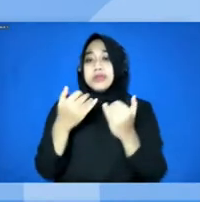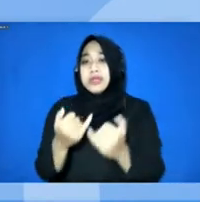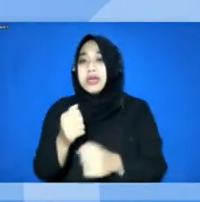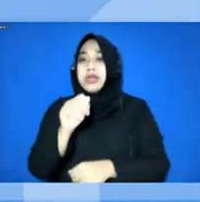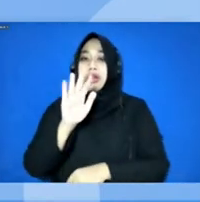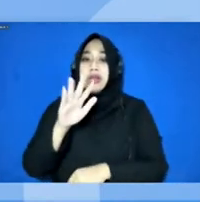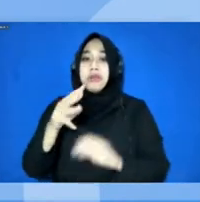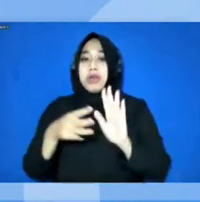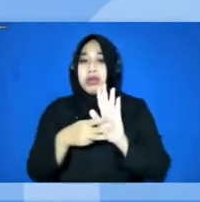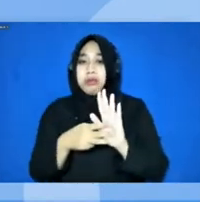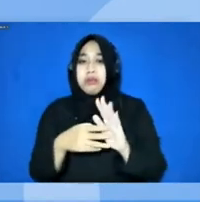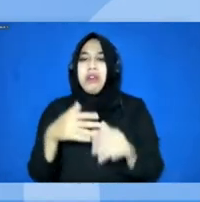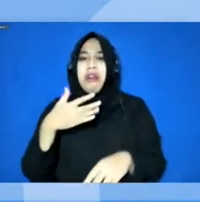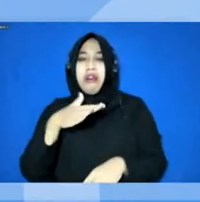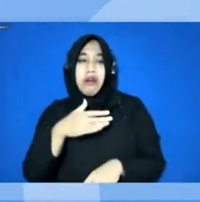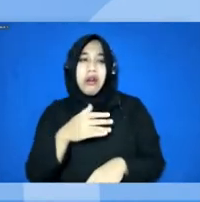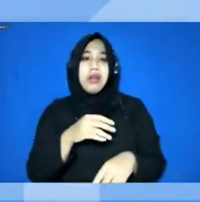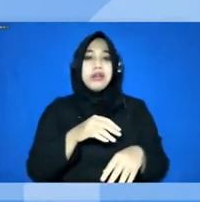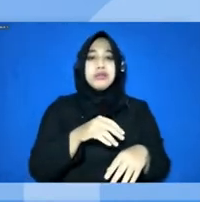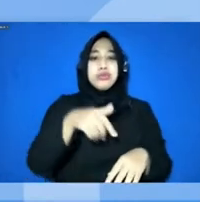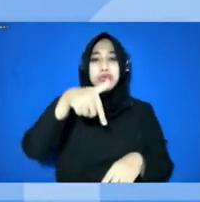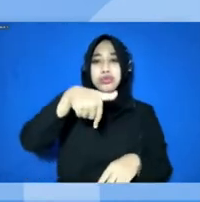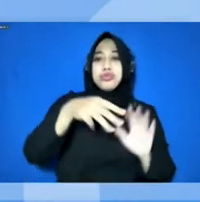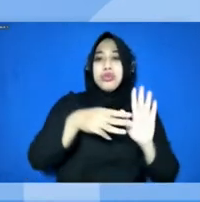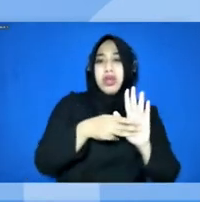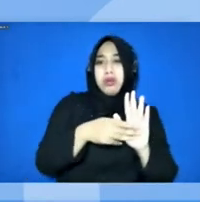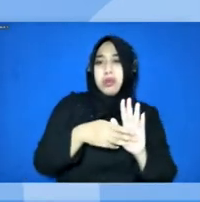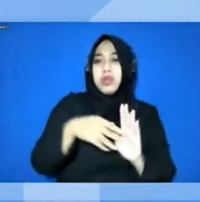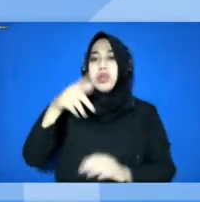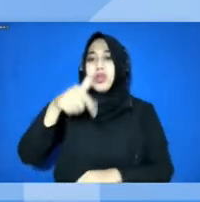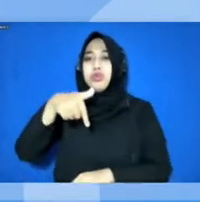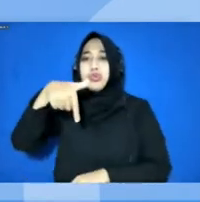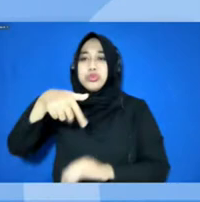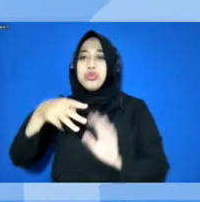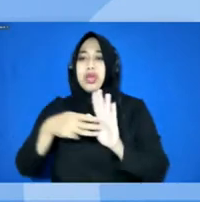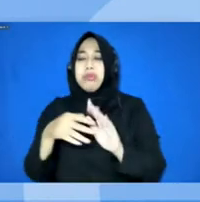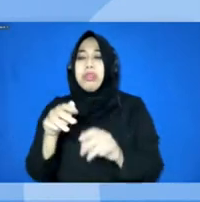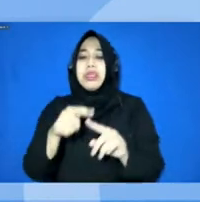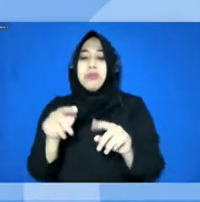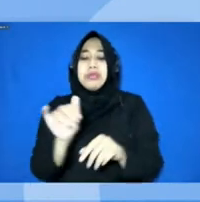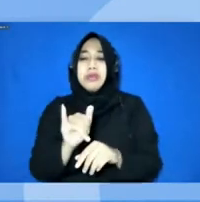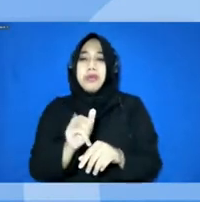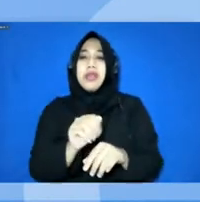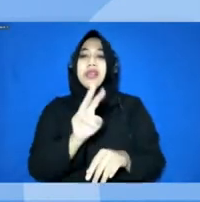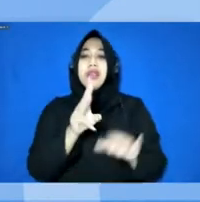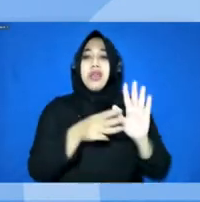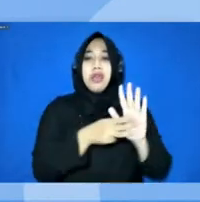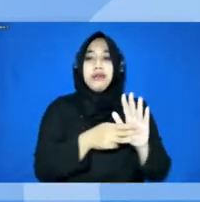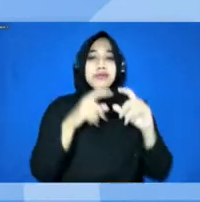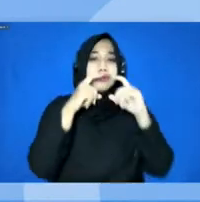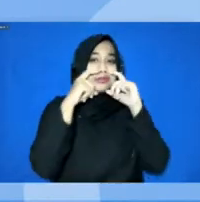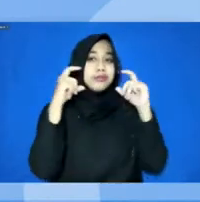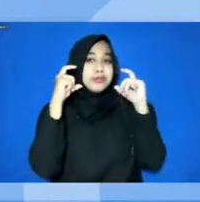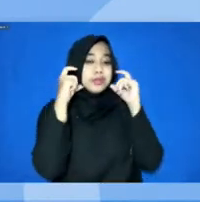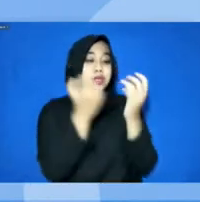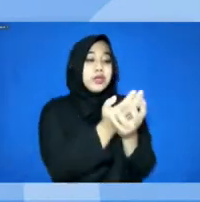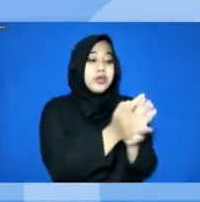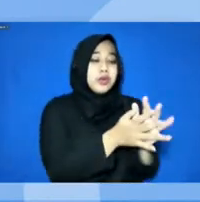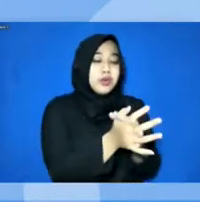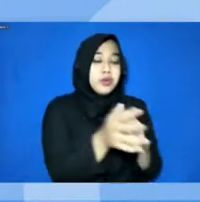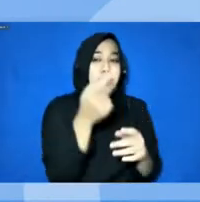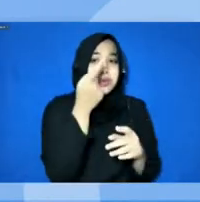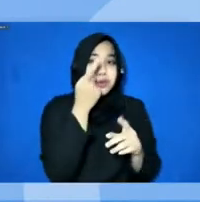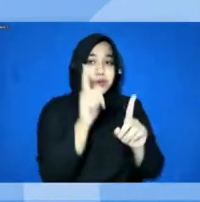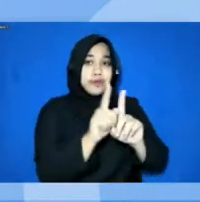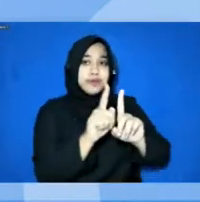ada yang punya 7M, 10M, tapi sama saja prinsipnya 3M. Memakai masker, mencuci tangan, dan menjaga jarak.